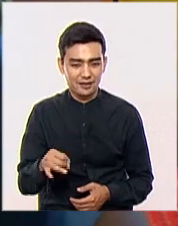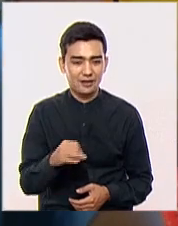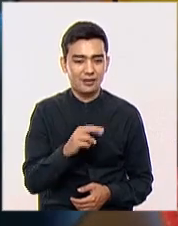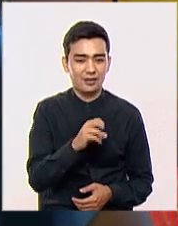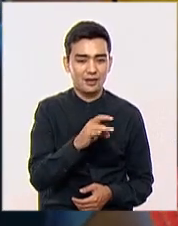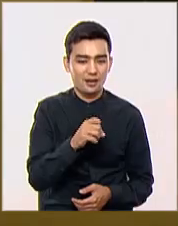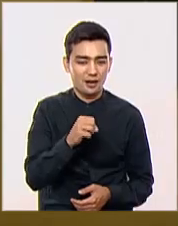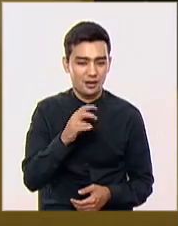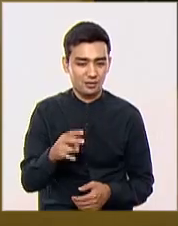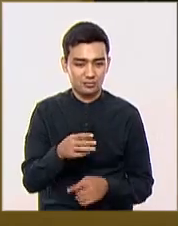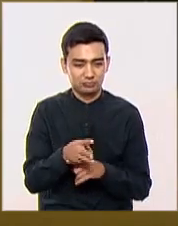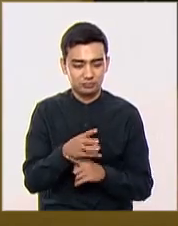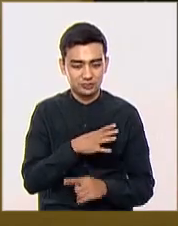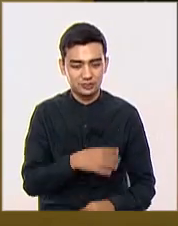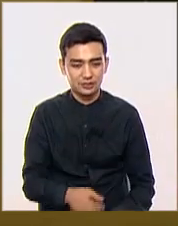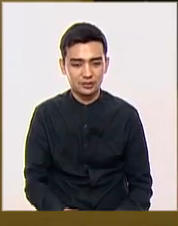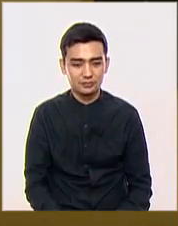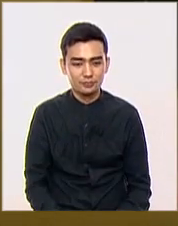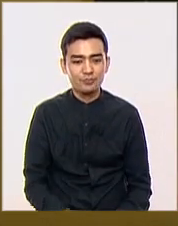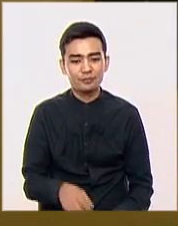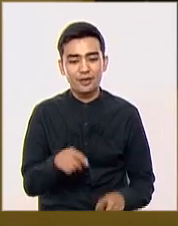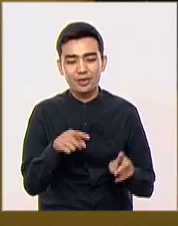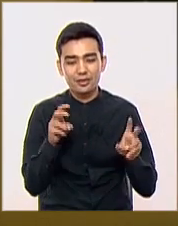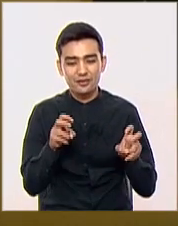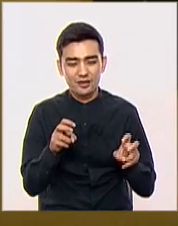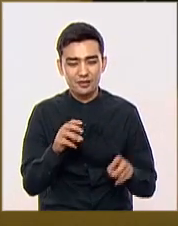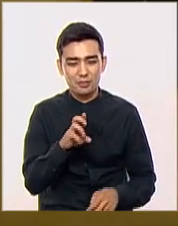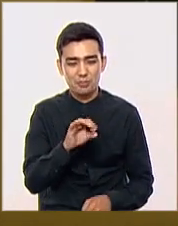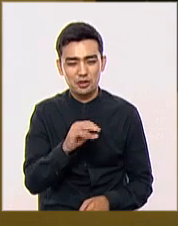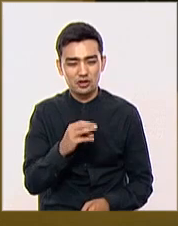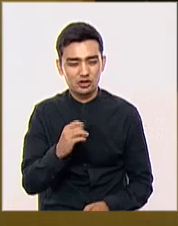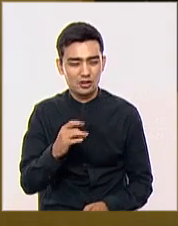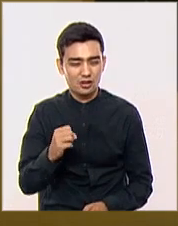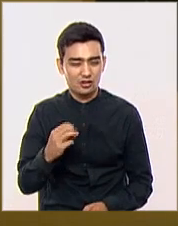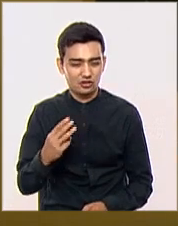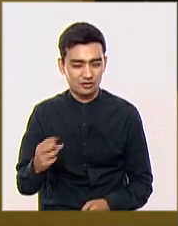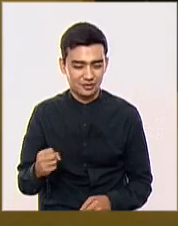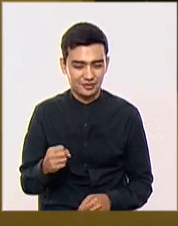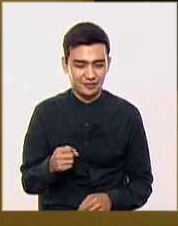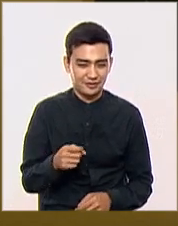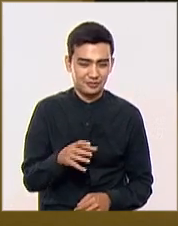Саркенов. Насчет названия «Бешарашки» сомнение было там